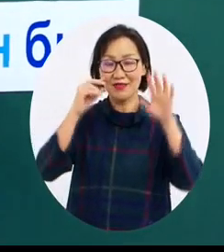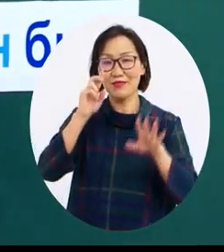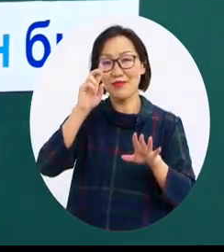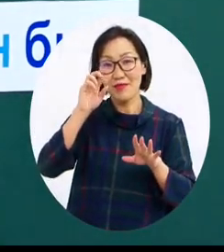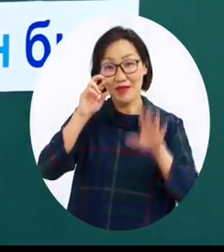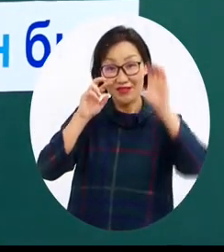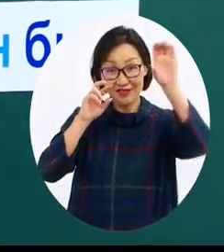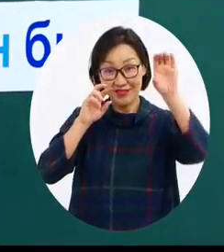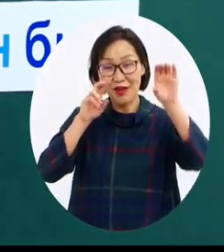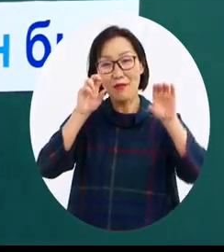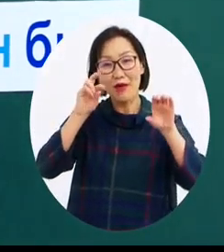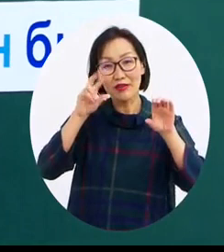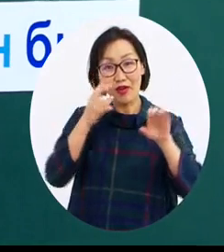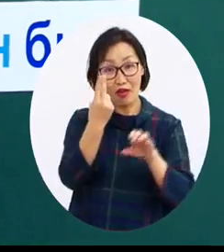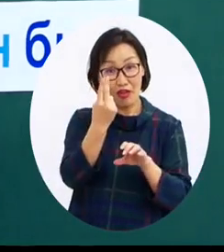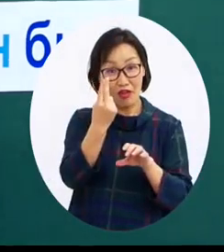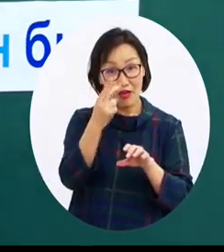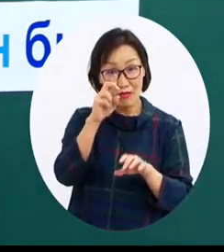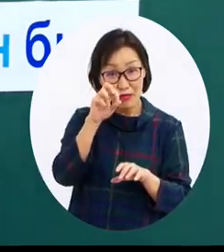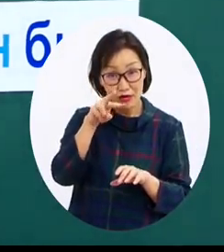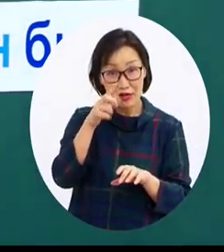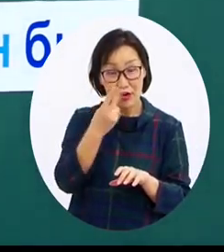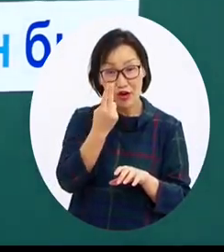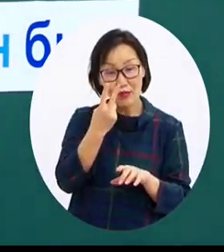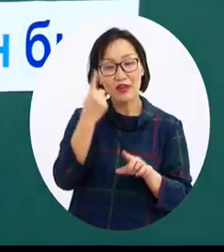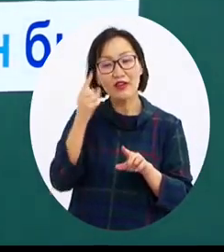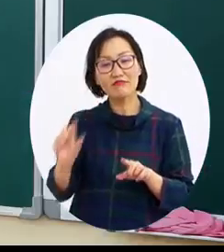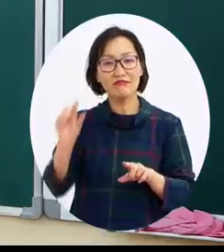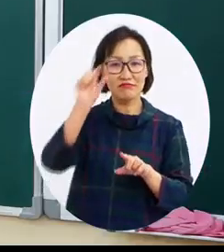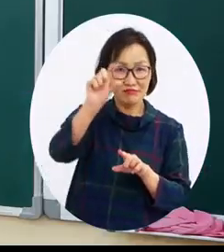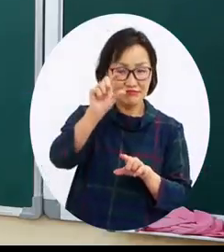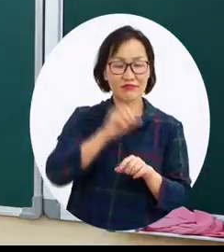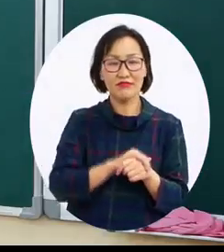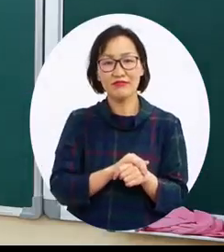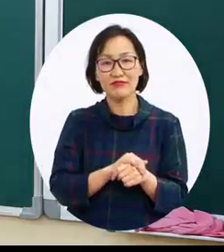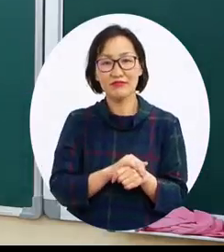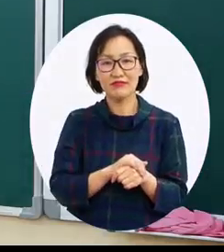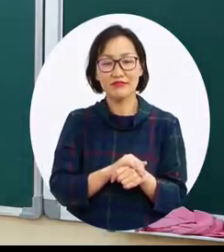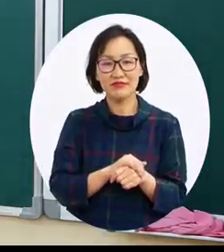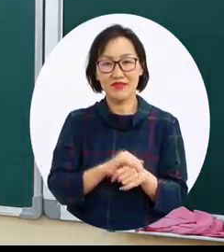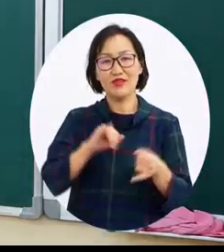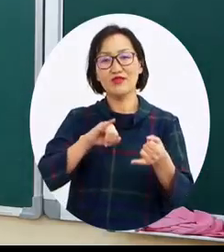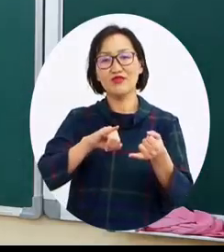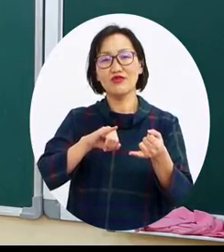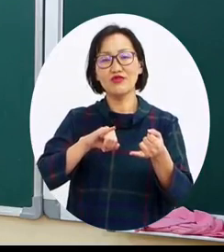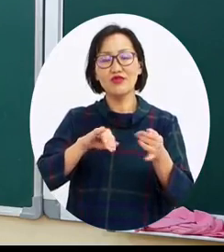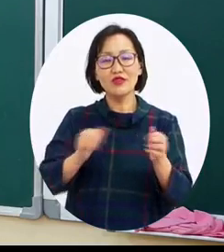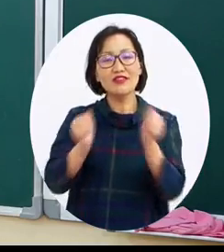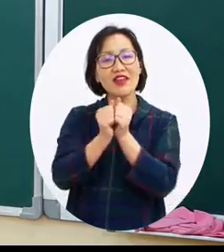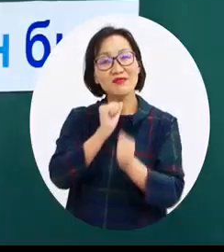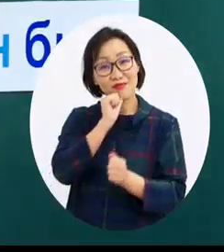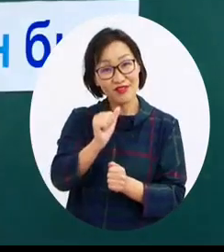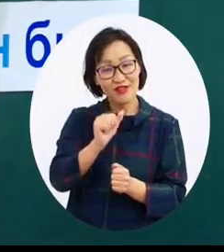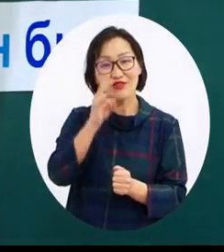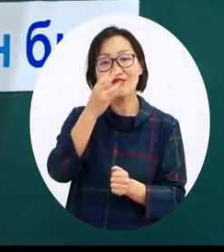болгоно орох юм шив тийм ээ. Инээсэн болгон юу ах вэ? Оо. Нөхөр биш гэж оруулж байна.